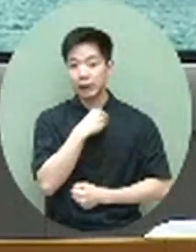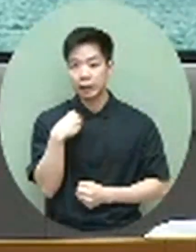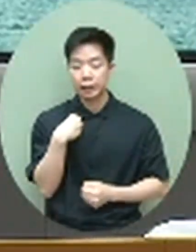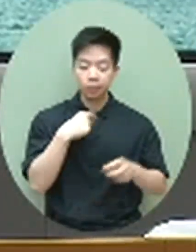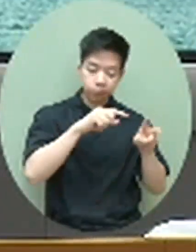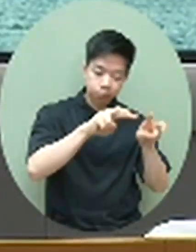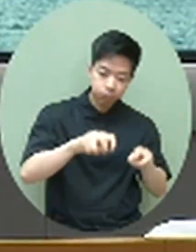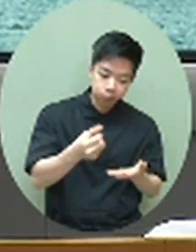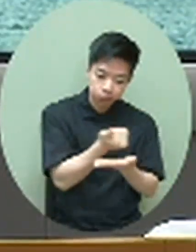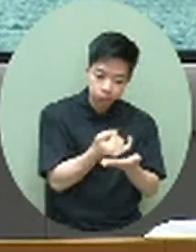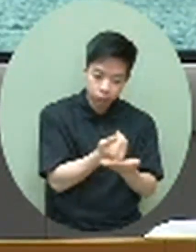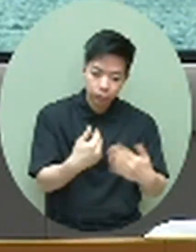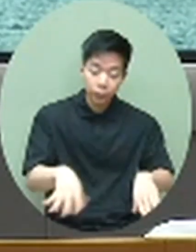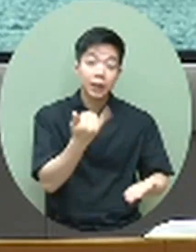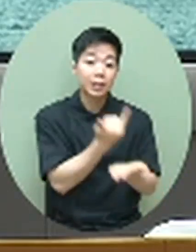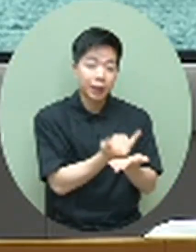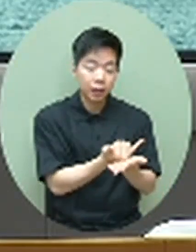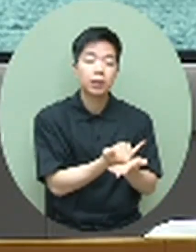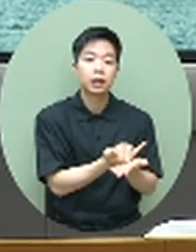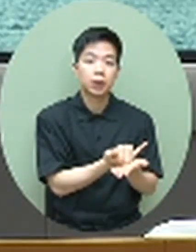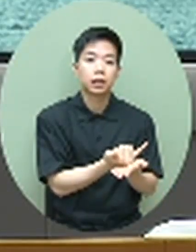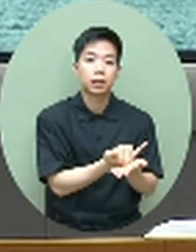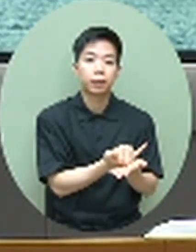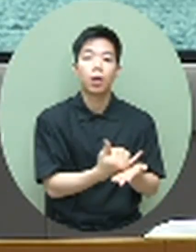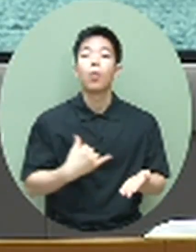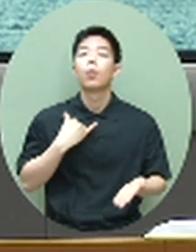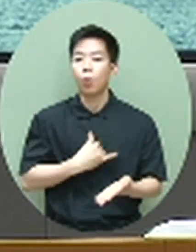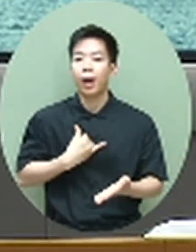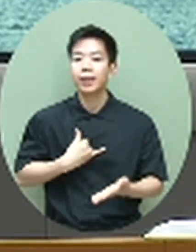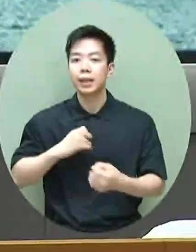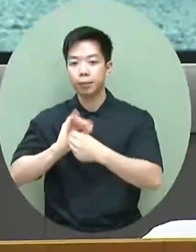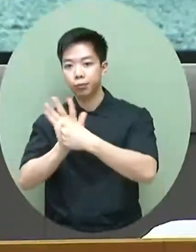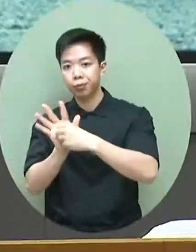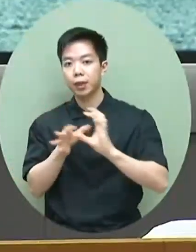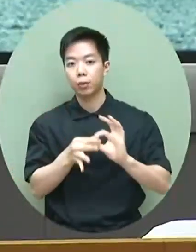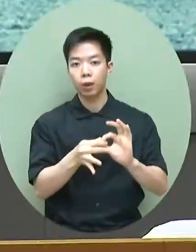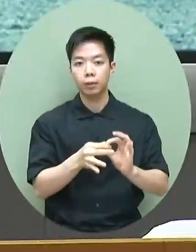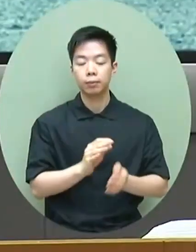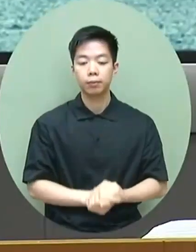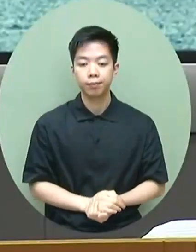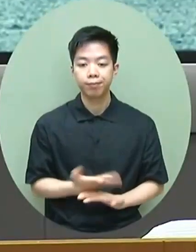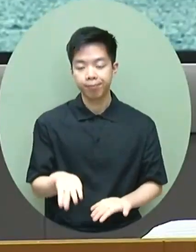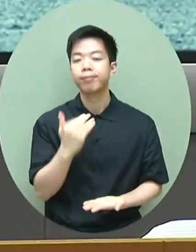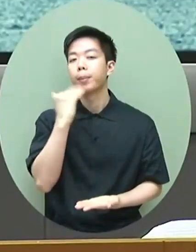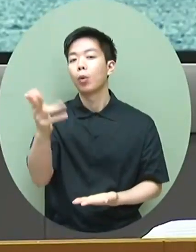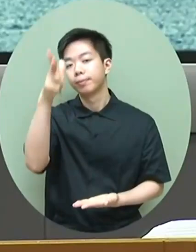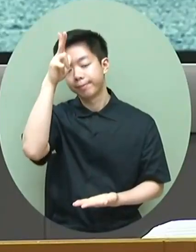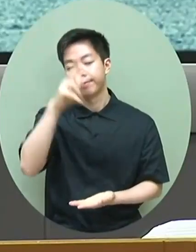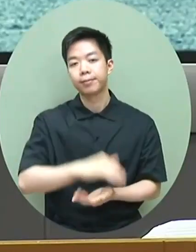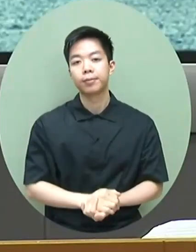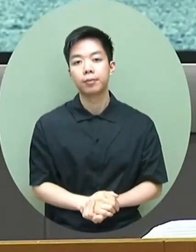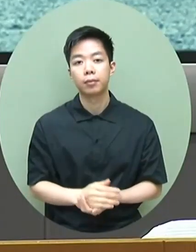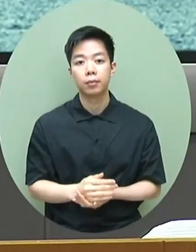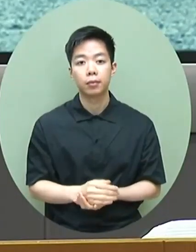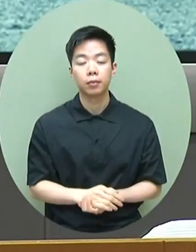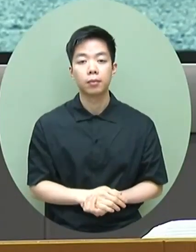疑同呢、這個COVID 有關啦。咁所以佢哋就報翻俾我哋嘅。咁而家加埋佢哋。新增的